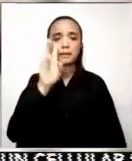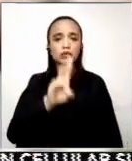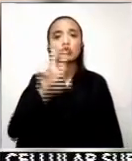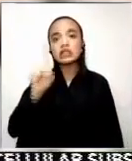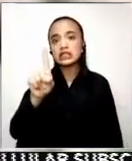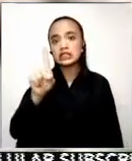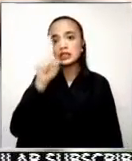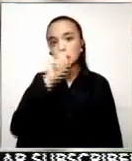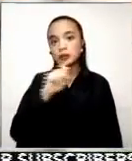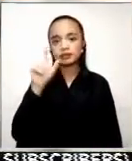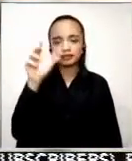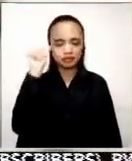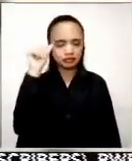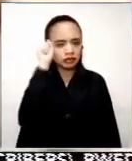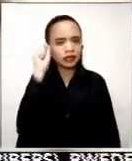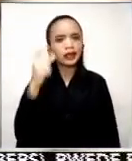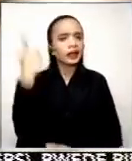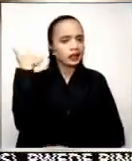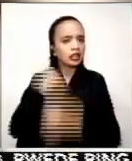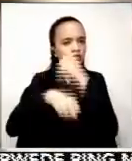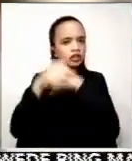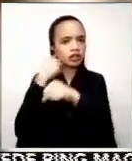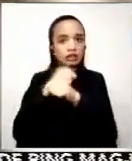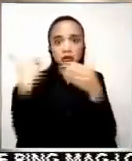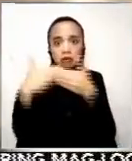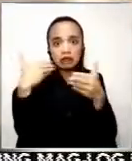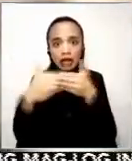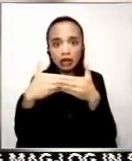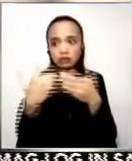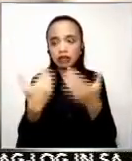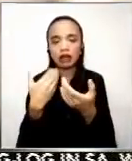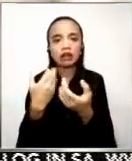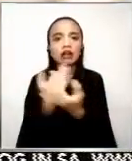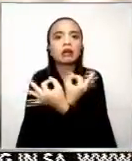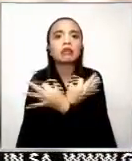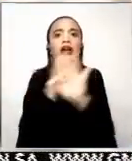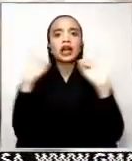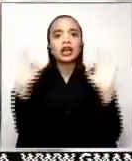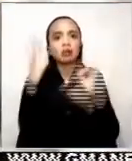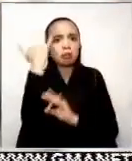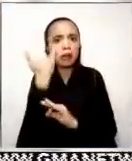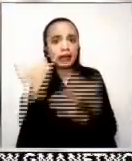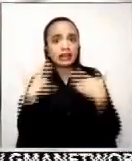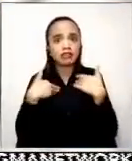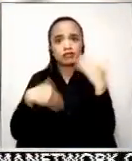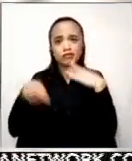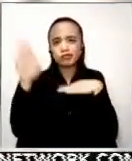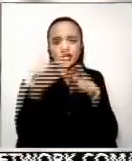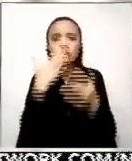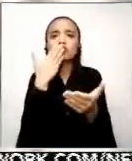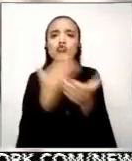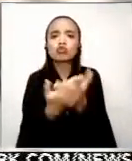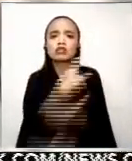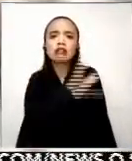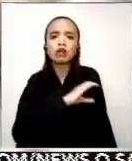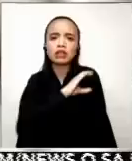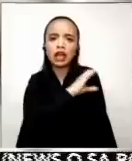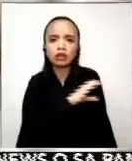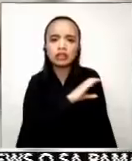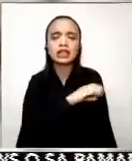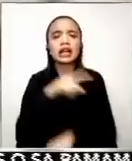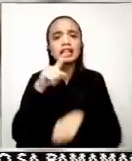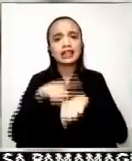Nitong nakaraang taon, muntik nang makalaya si Sanchez dahil sa kontrobersyal na Good Conduct Time Allowance o